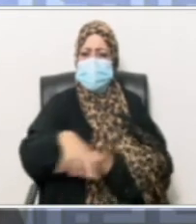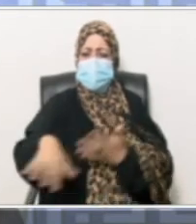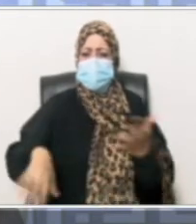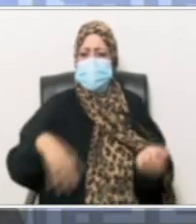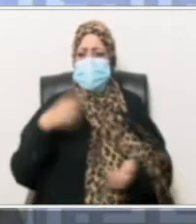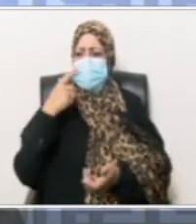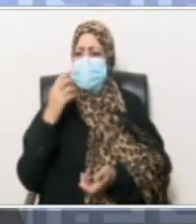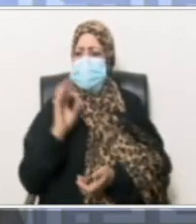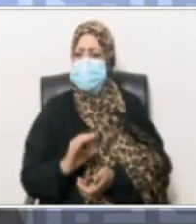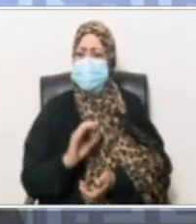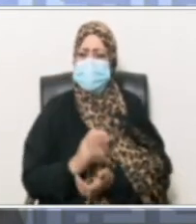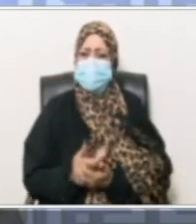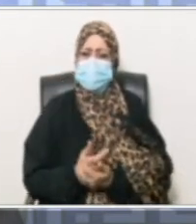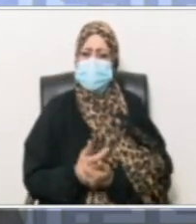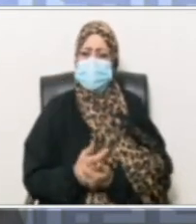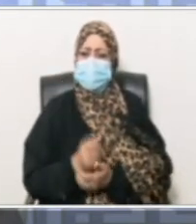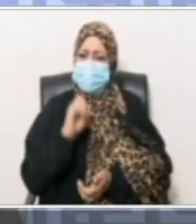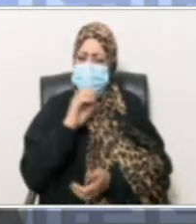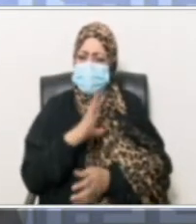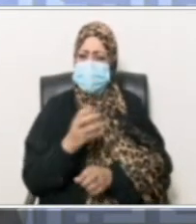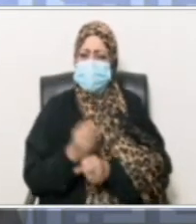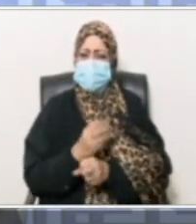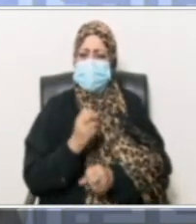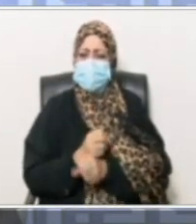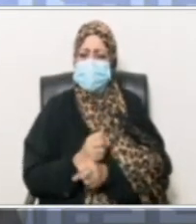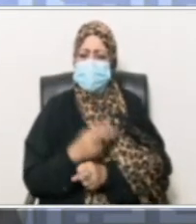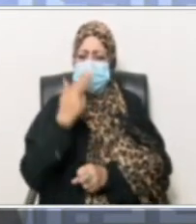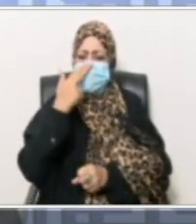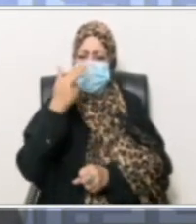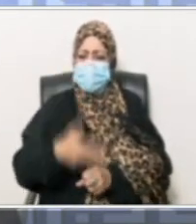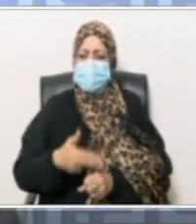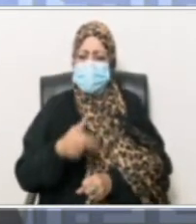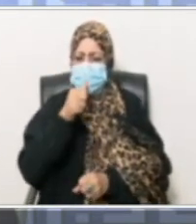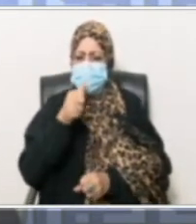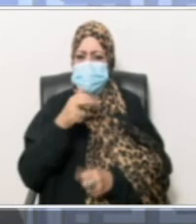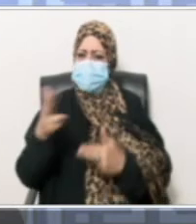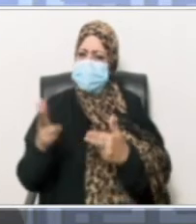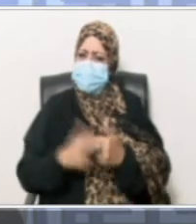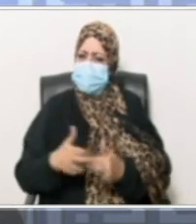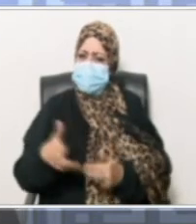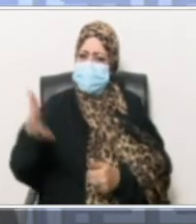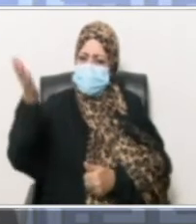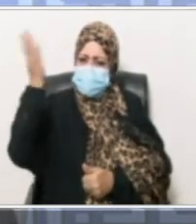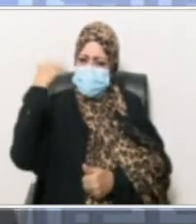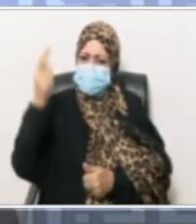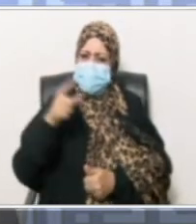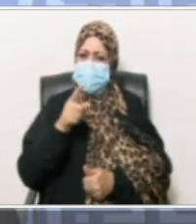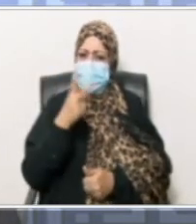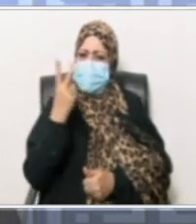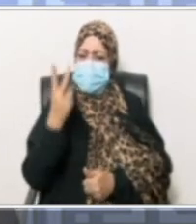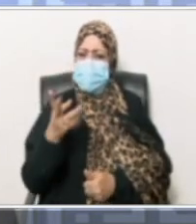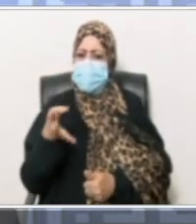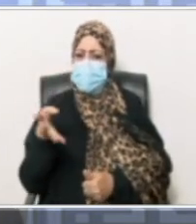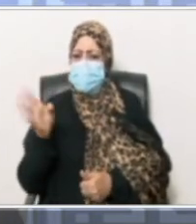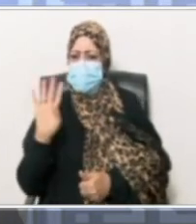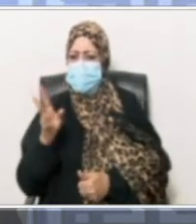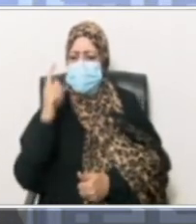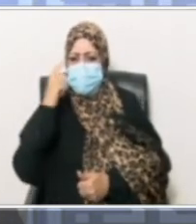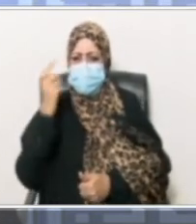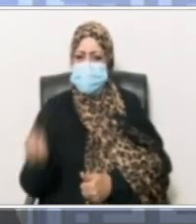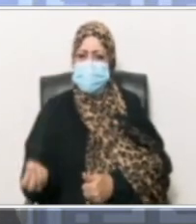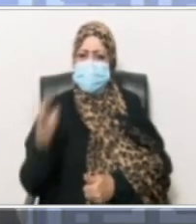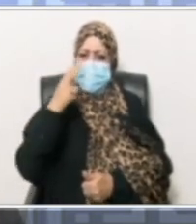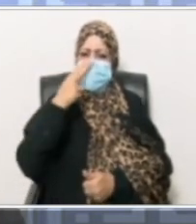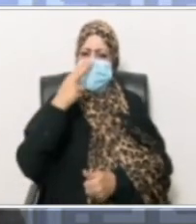الحقول النفطية قديما في 2014 وادعوا أن النفط يباع من غير عدادات وقالوا لنا كذبة